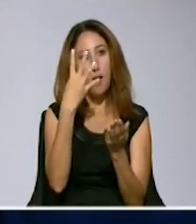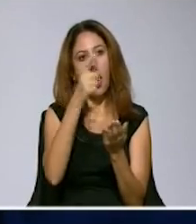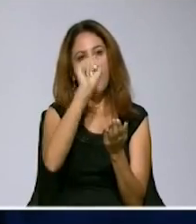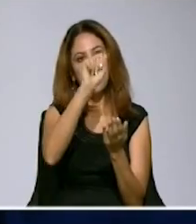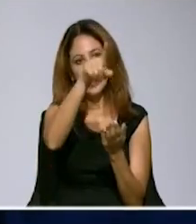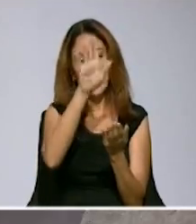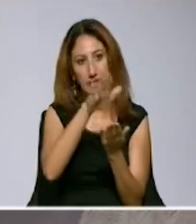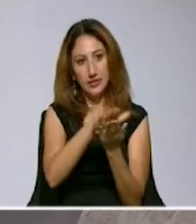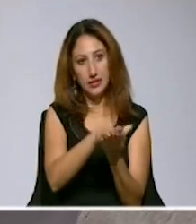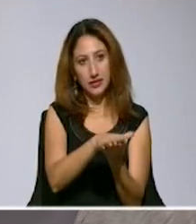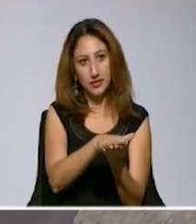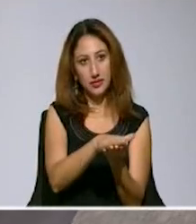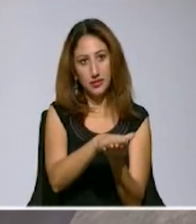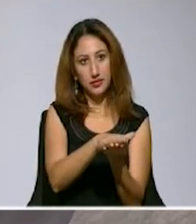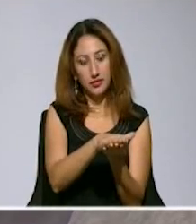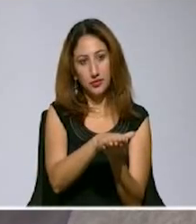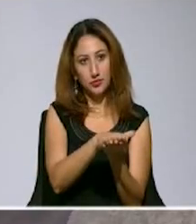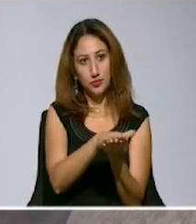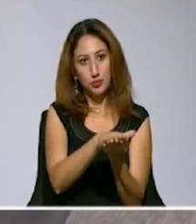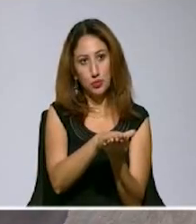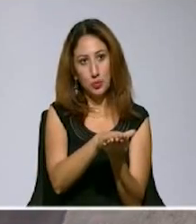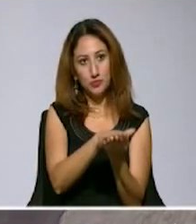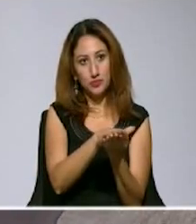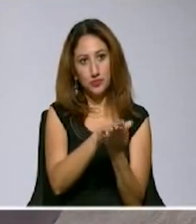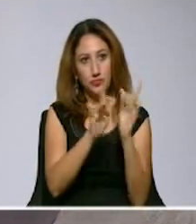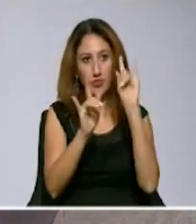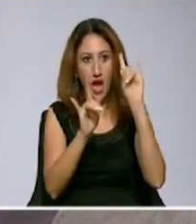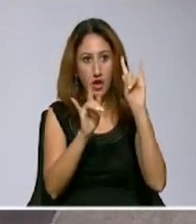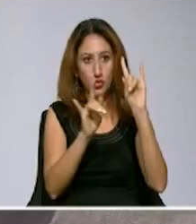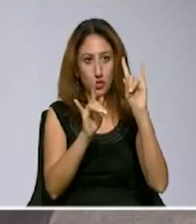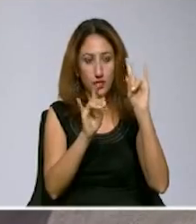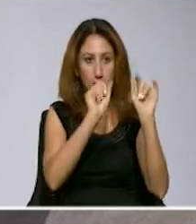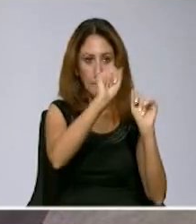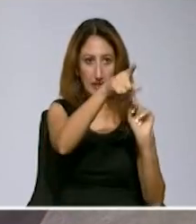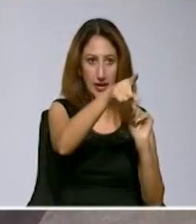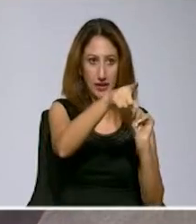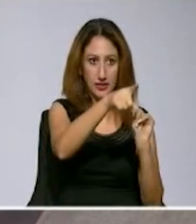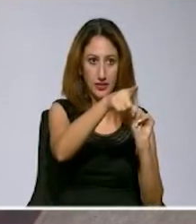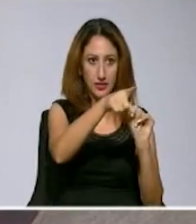بتاعتك، هاخد الاربعه دي زي ما هي واحطها على ايدك. العشرة التريفل دي بتاعت حضرتك؟